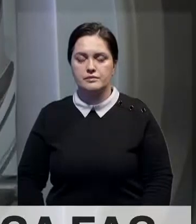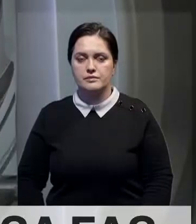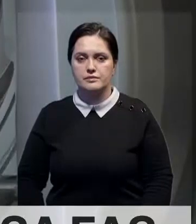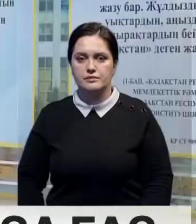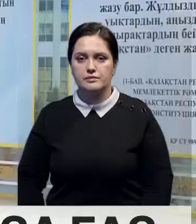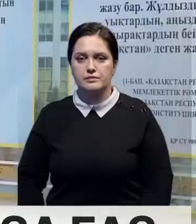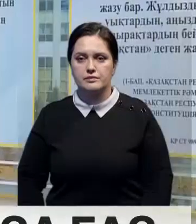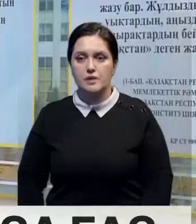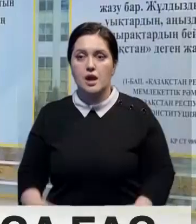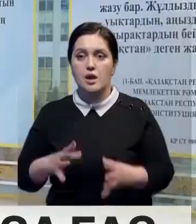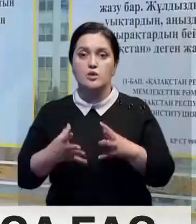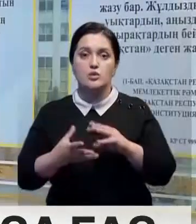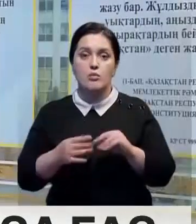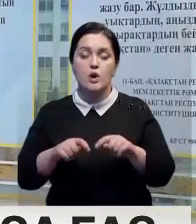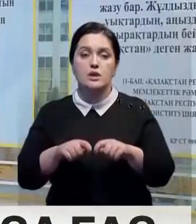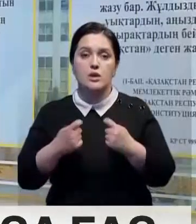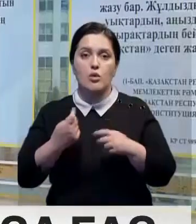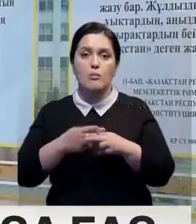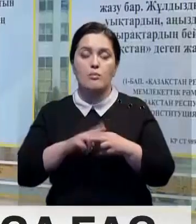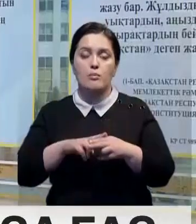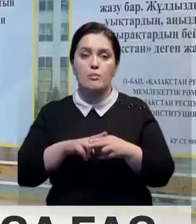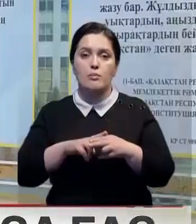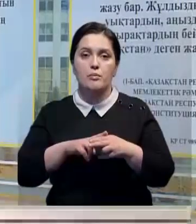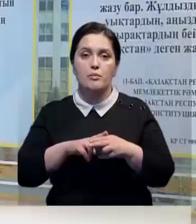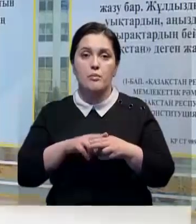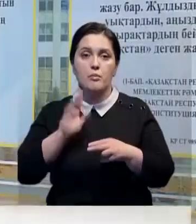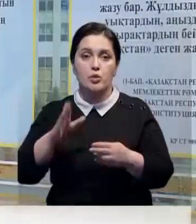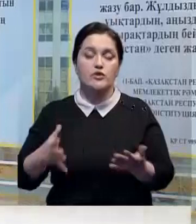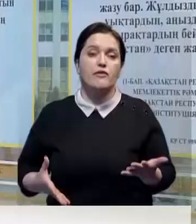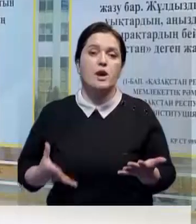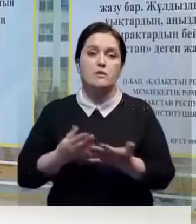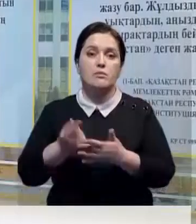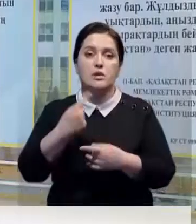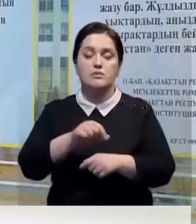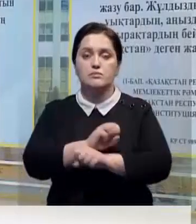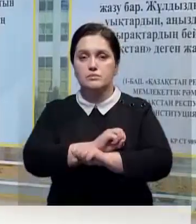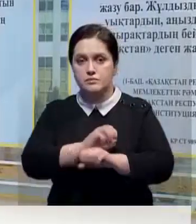Сумма нарушений, установленная по итогам проверки, будет возмещена потребителям.